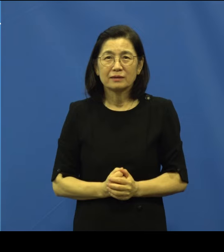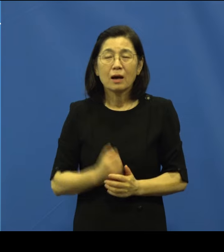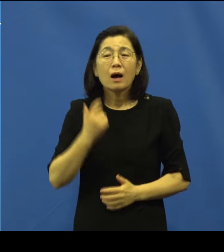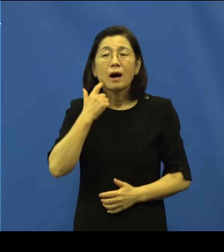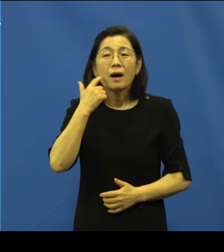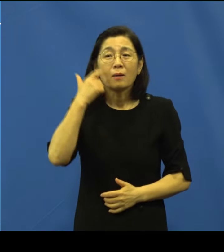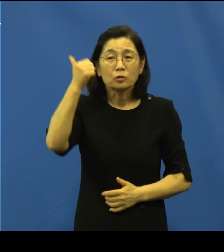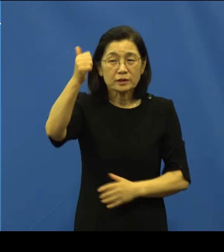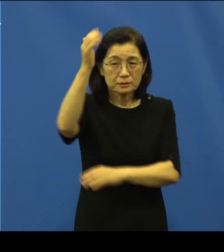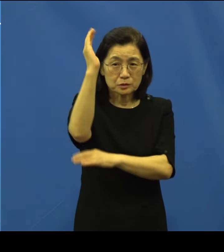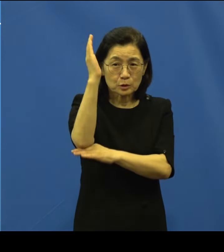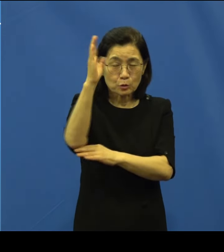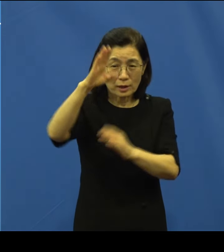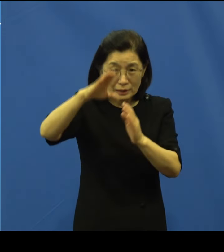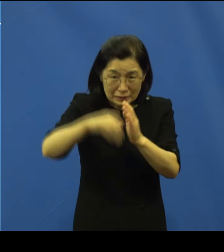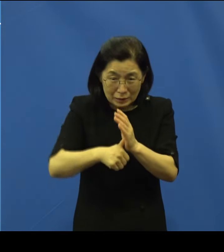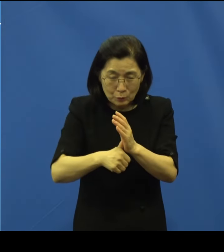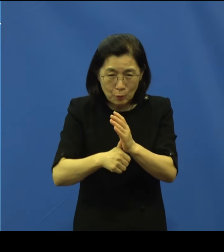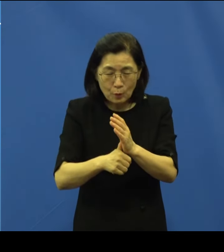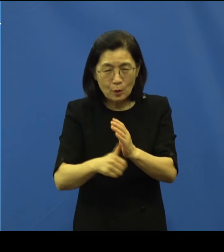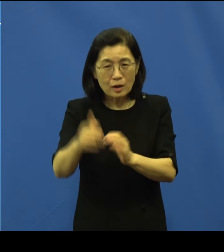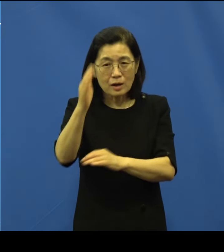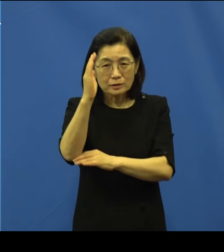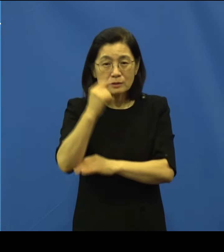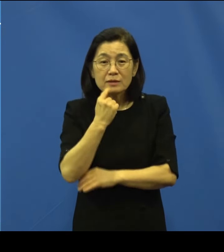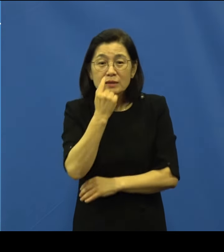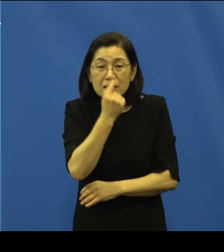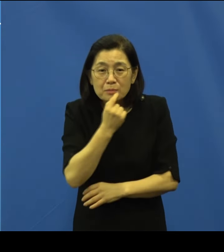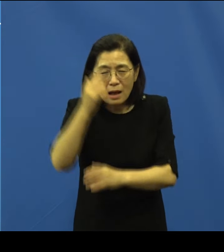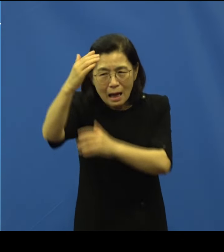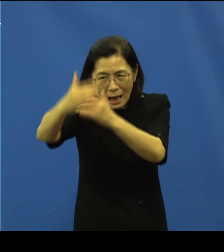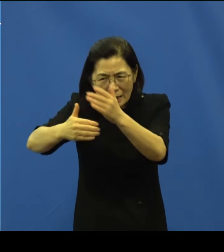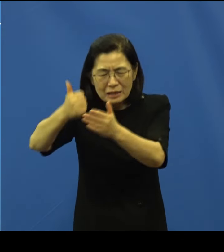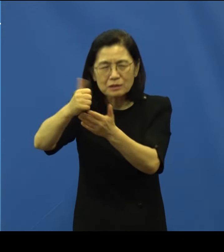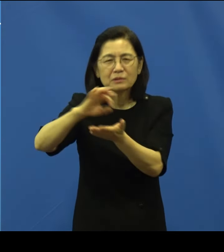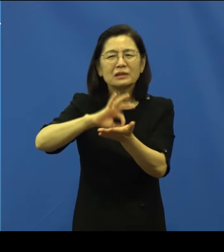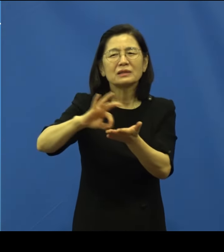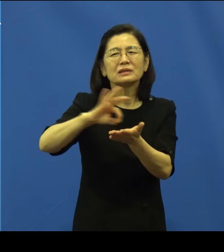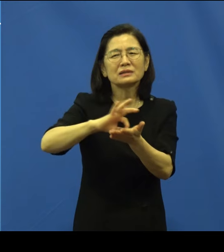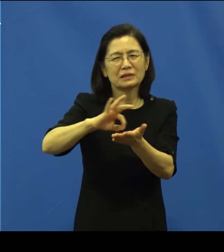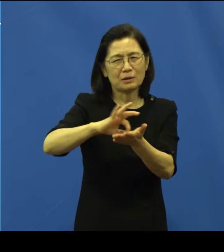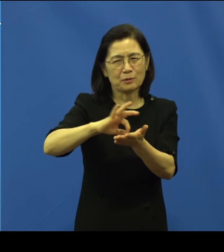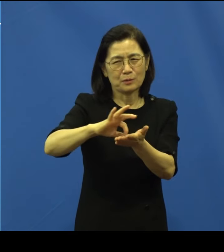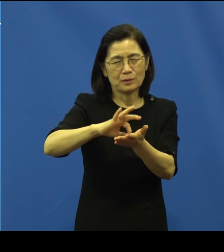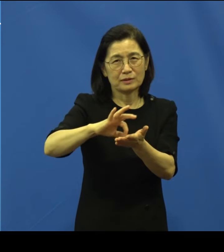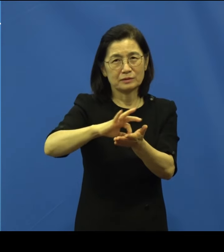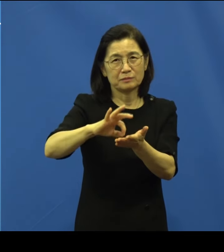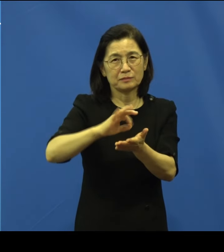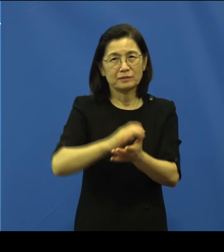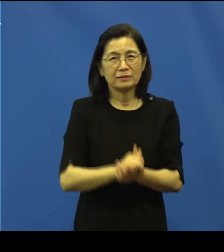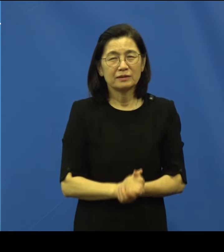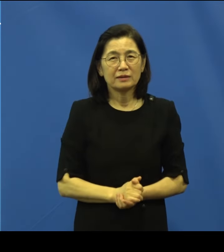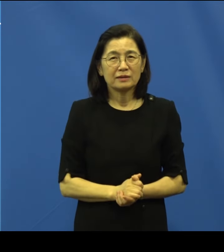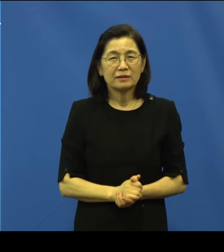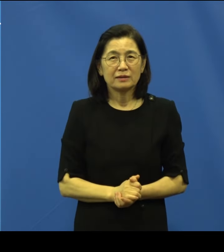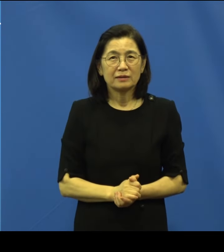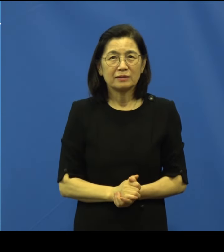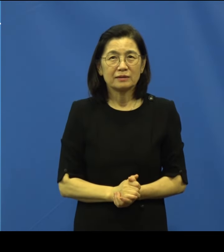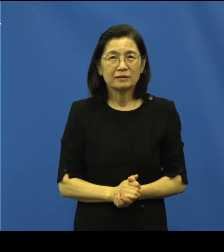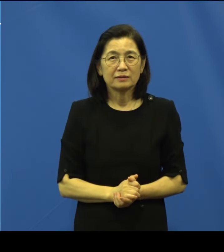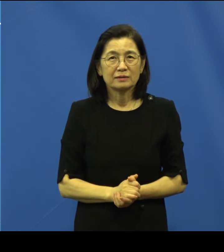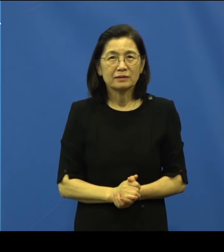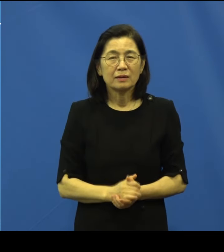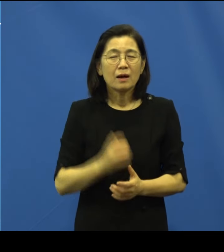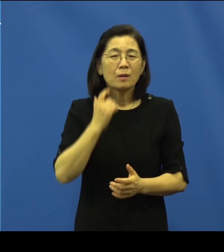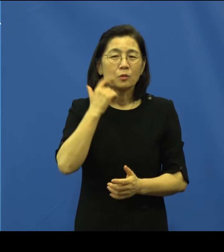거예요. 그죠? 그래서 누군지는 잘 모르지만 하나님이 말씀하시는데 이거는 이 말씀은 누구에게인가 필요해서